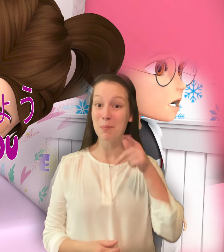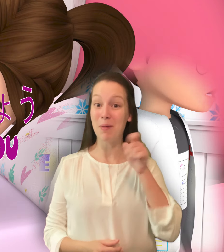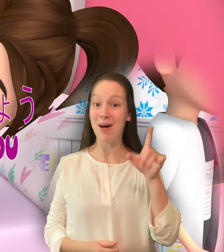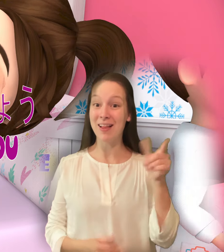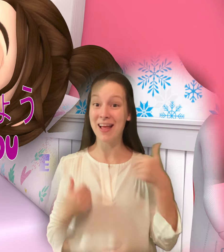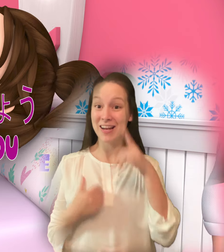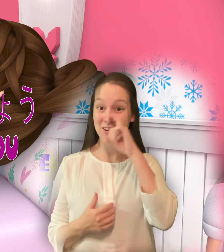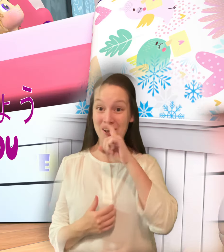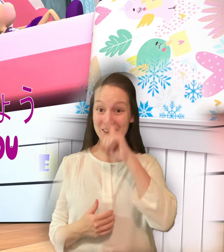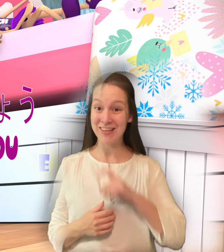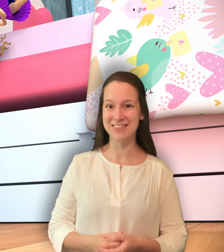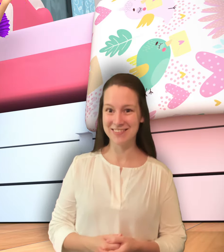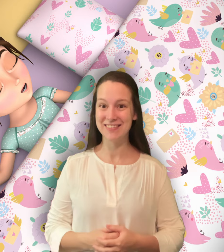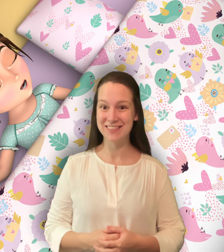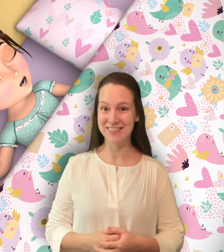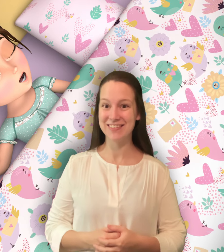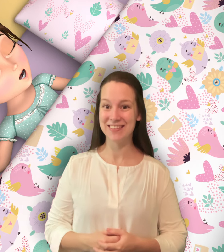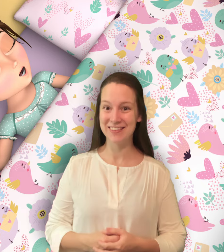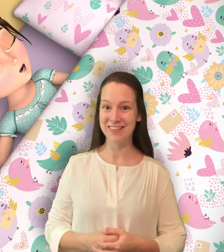ポーリーさんの